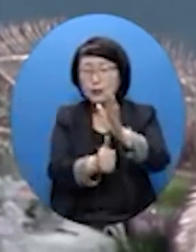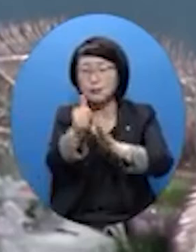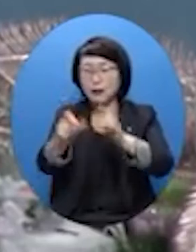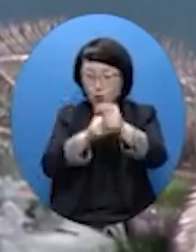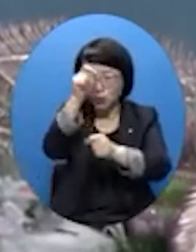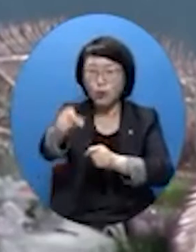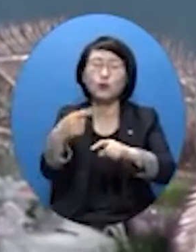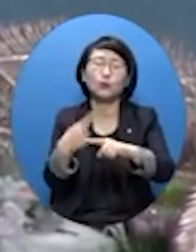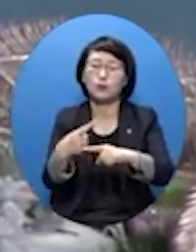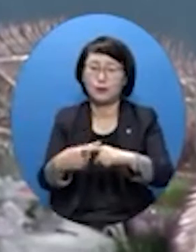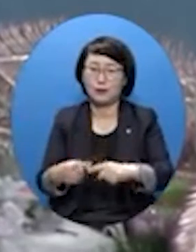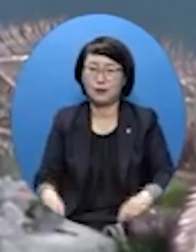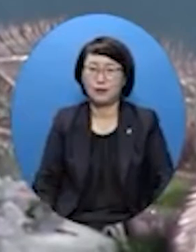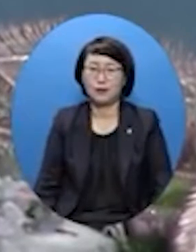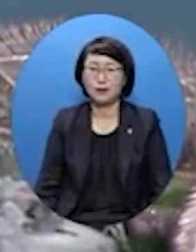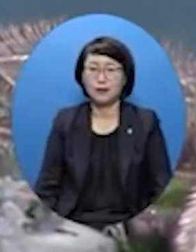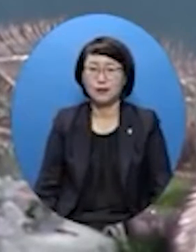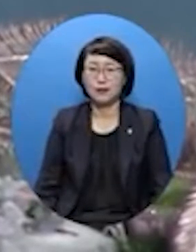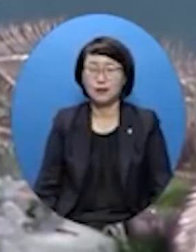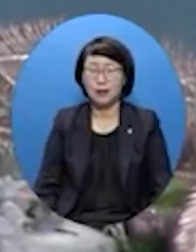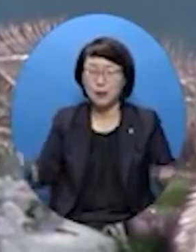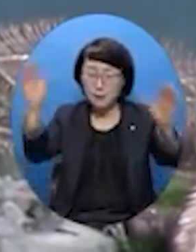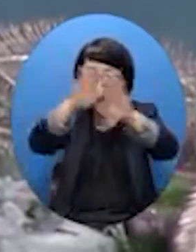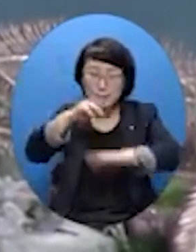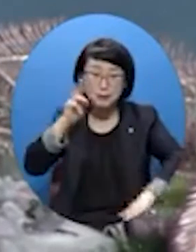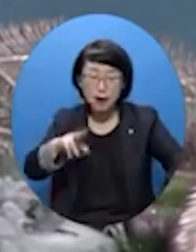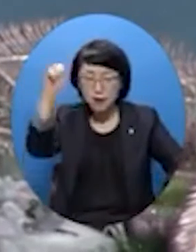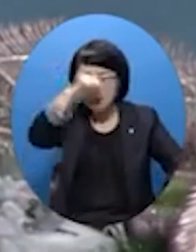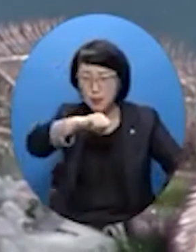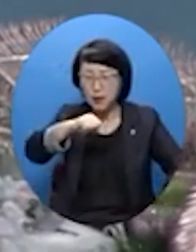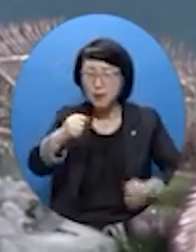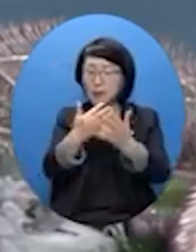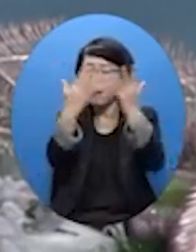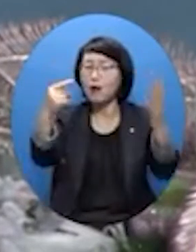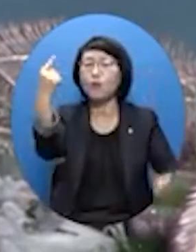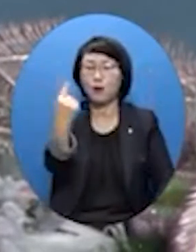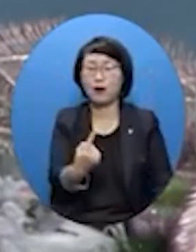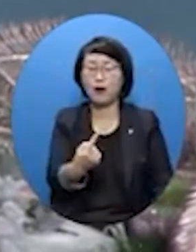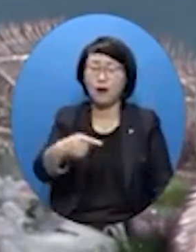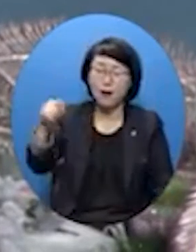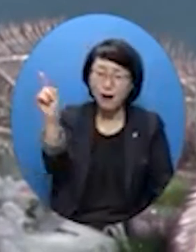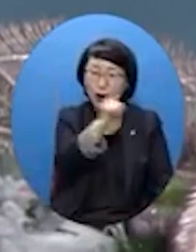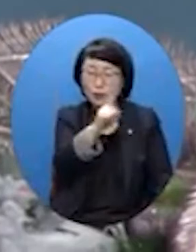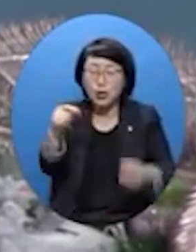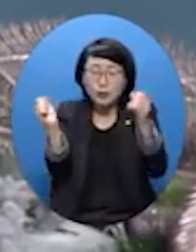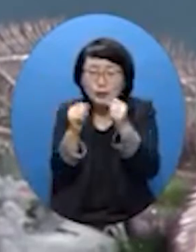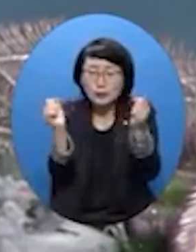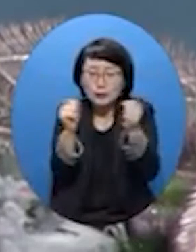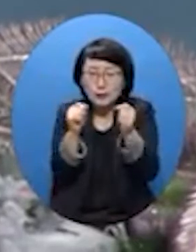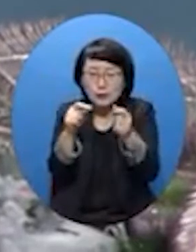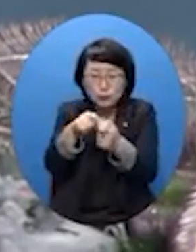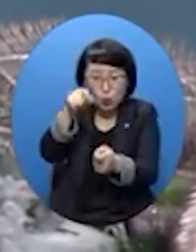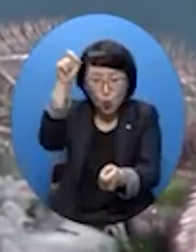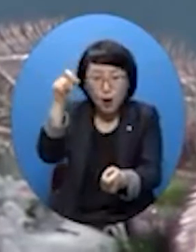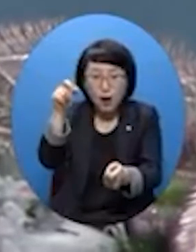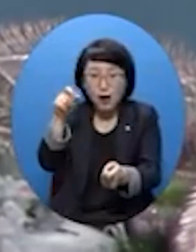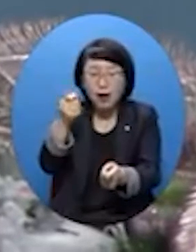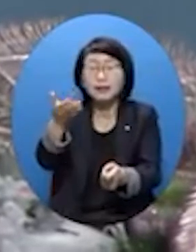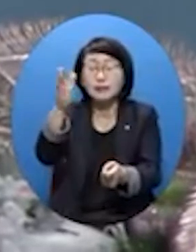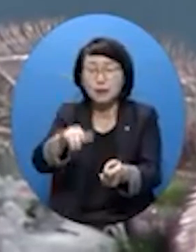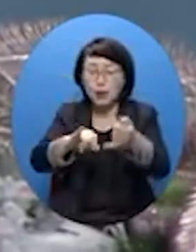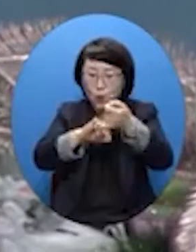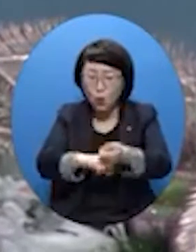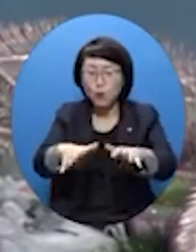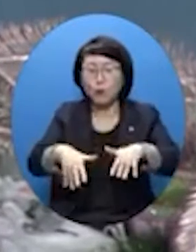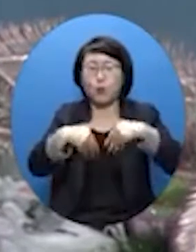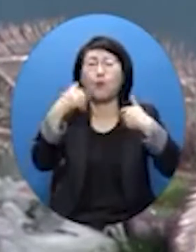영원한 것입니다. 밤이 깊으면 새벽이 밝아오는 것입니다. 아무리 겨울이 춥고 길어도 반드시